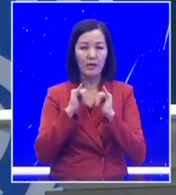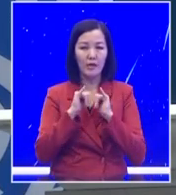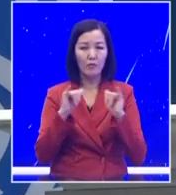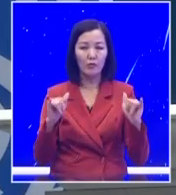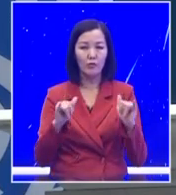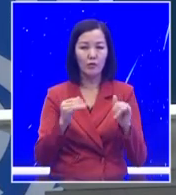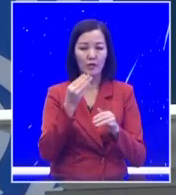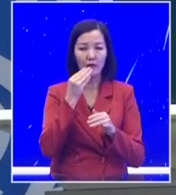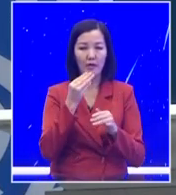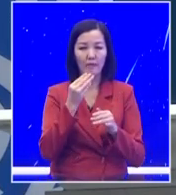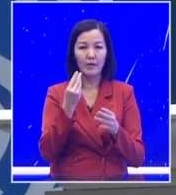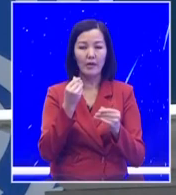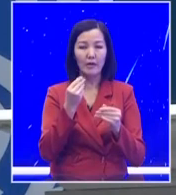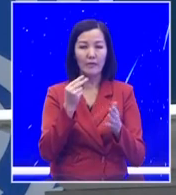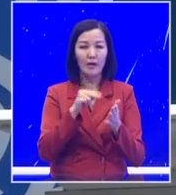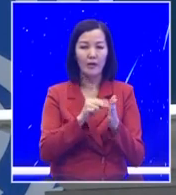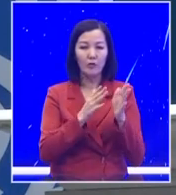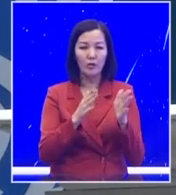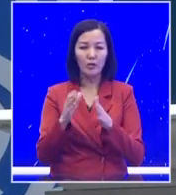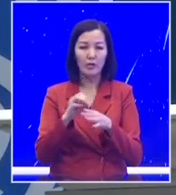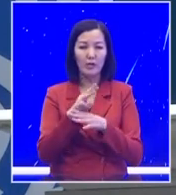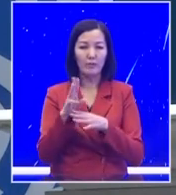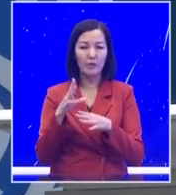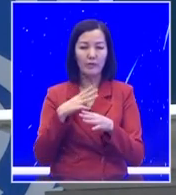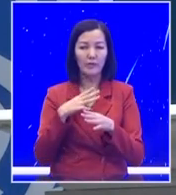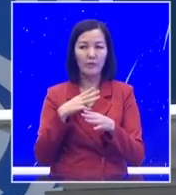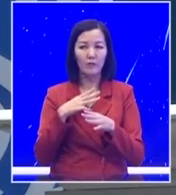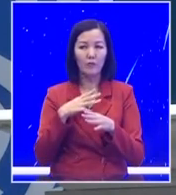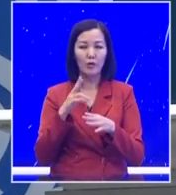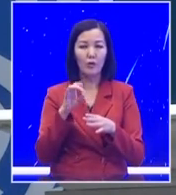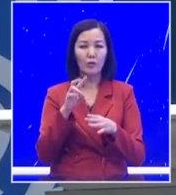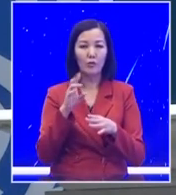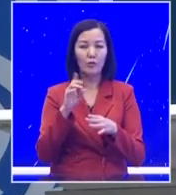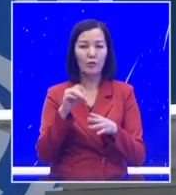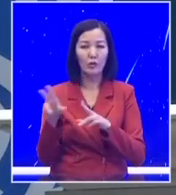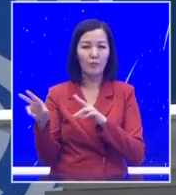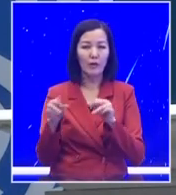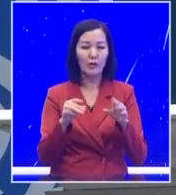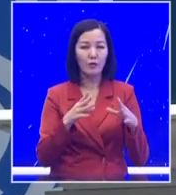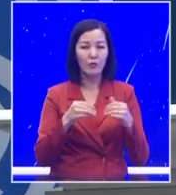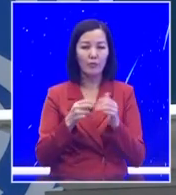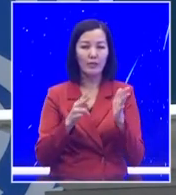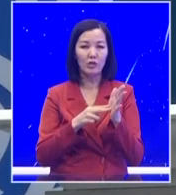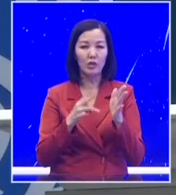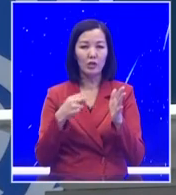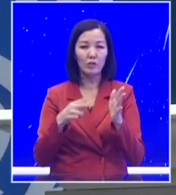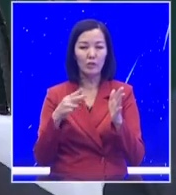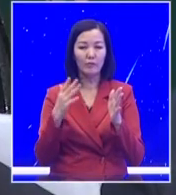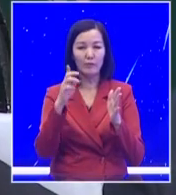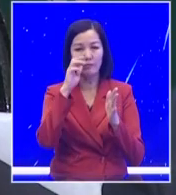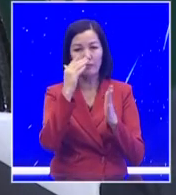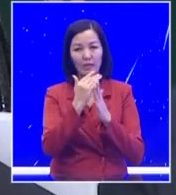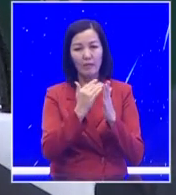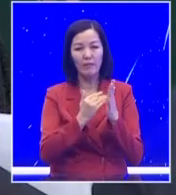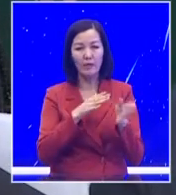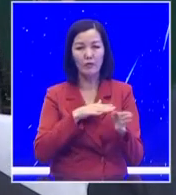өнімдеріне бағаның тұрақтылығын қамтамасыз етуді, Нұрлы жер бақытты отбасы 7-20-25 мемлекеттік